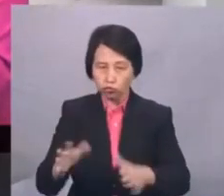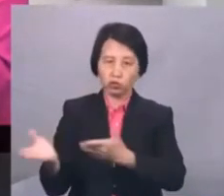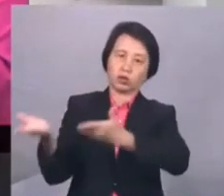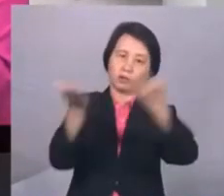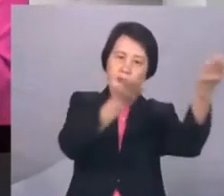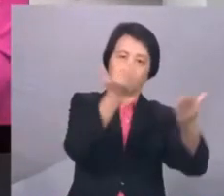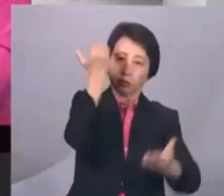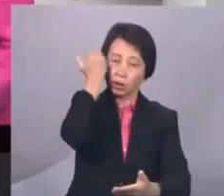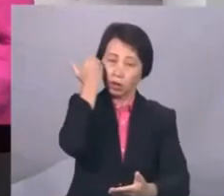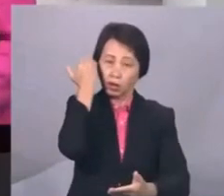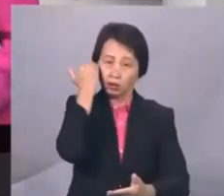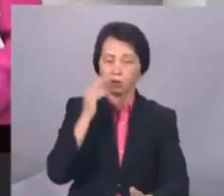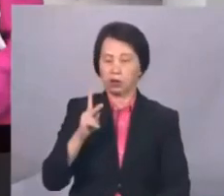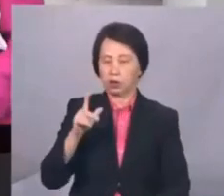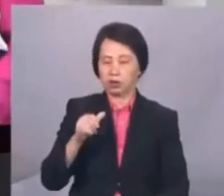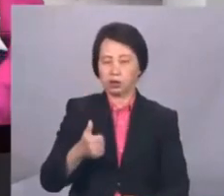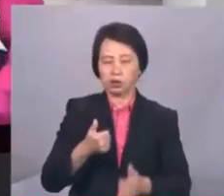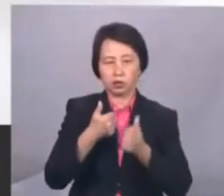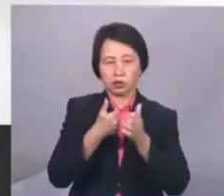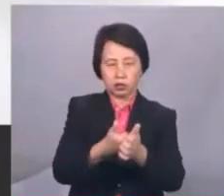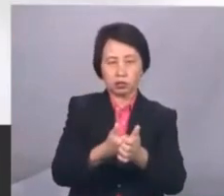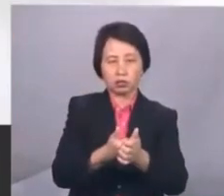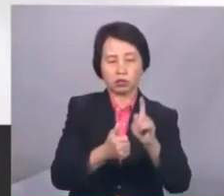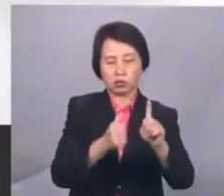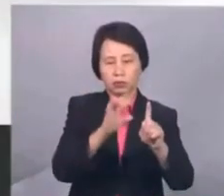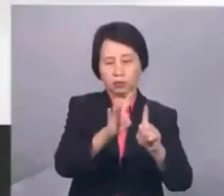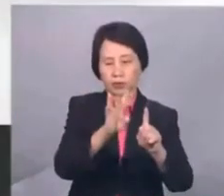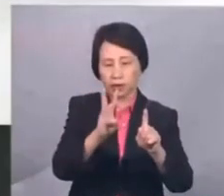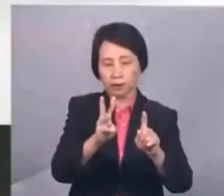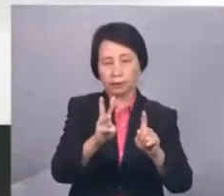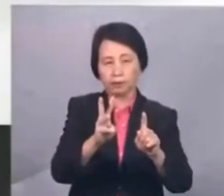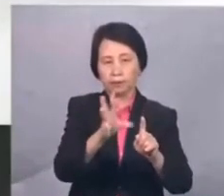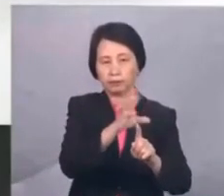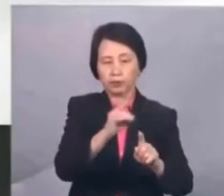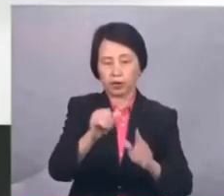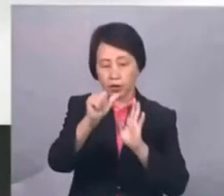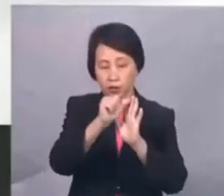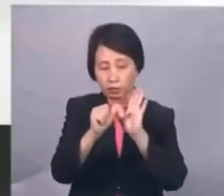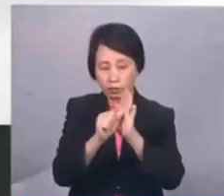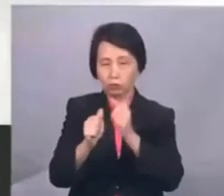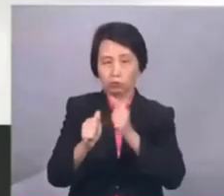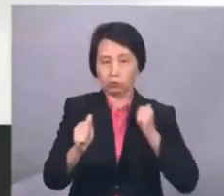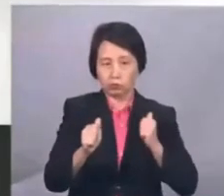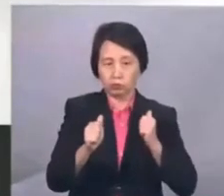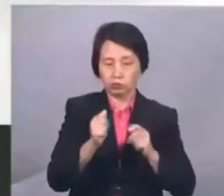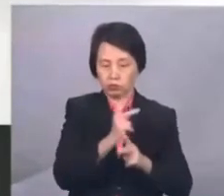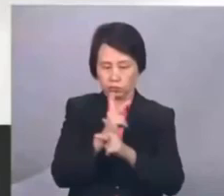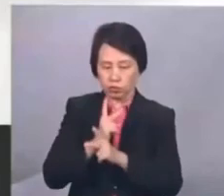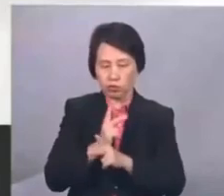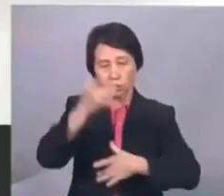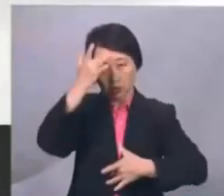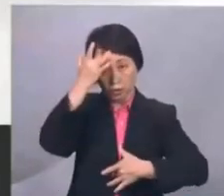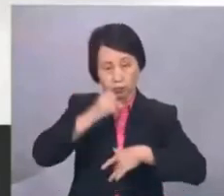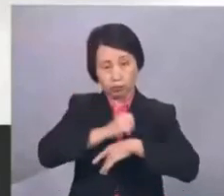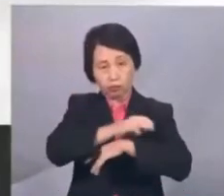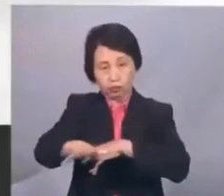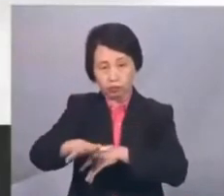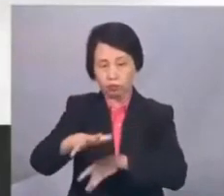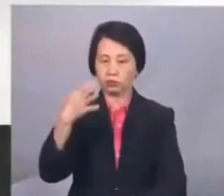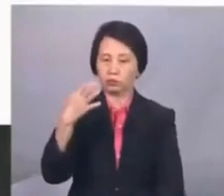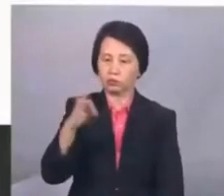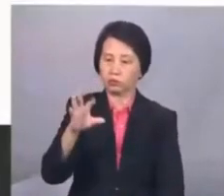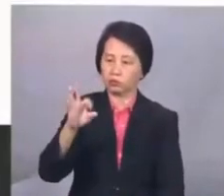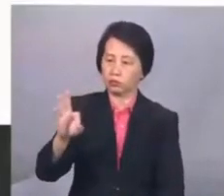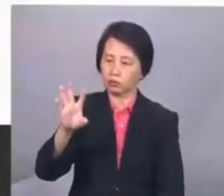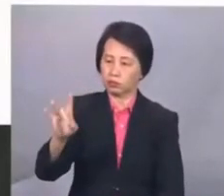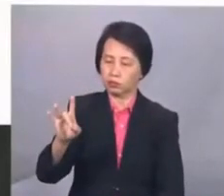Mahkamah kiss dicas mengikut seksyen 186 konon ke siksaan dan AFTA pencegahan dan pengawalan penyakit berjangkit